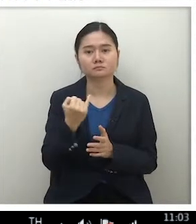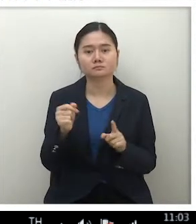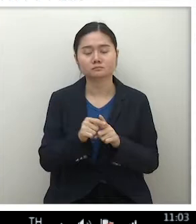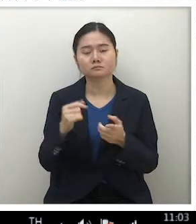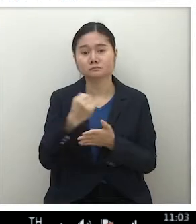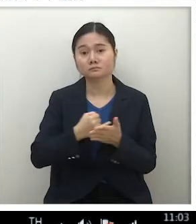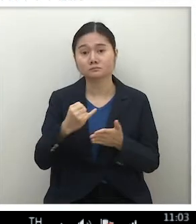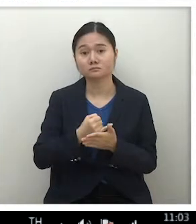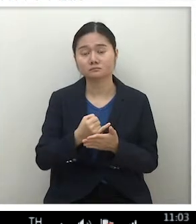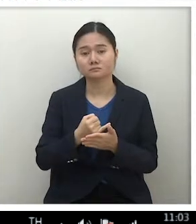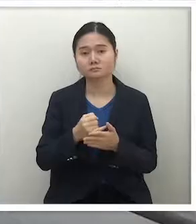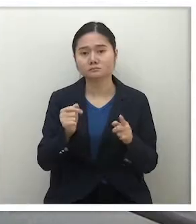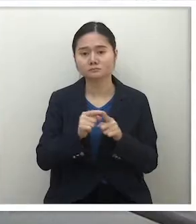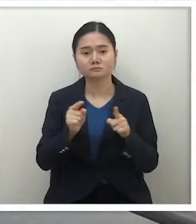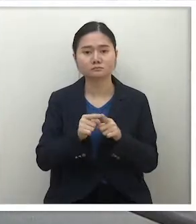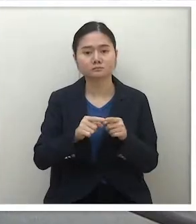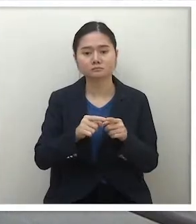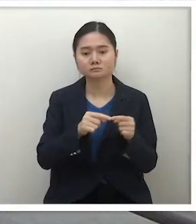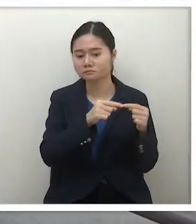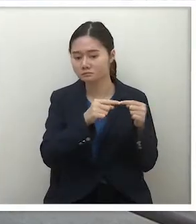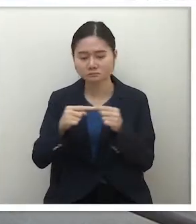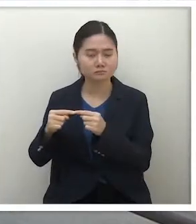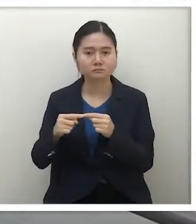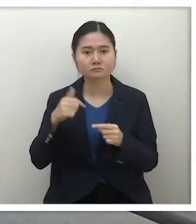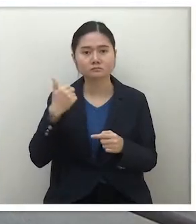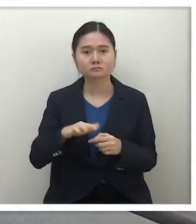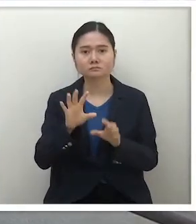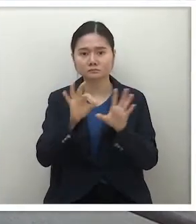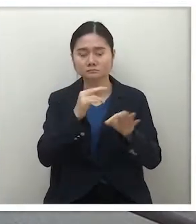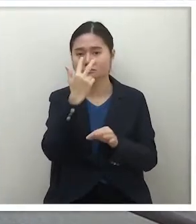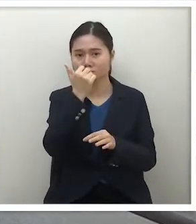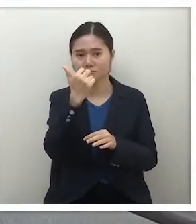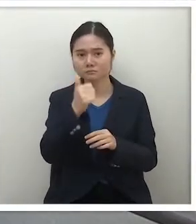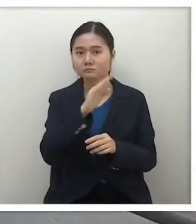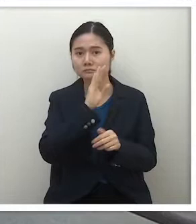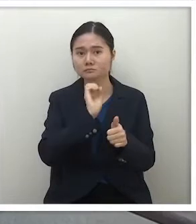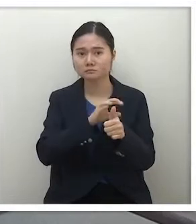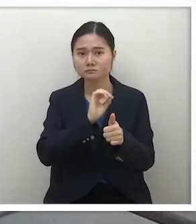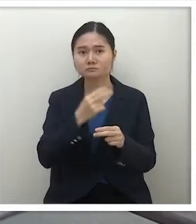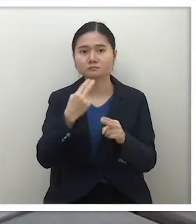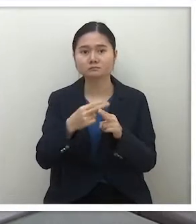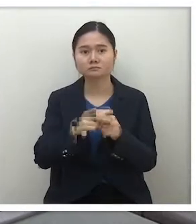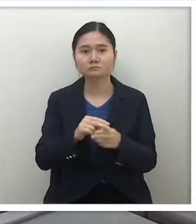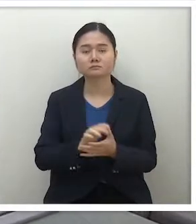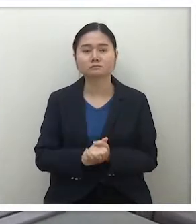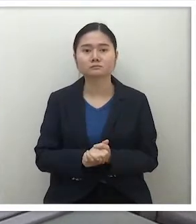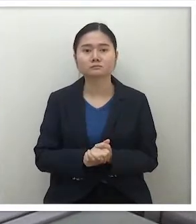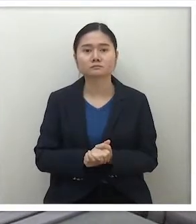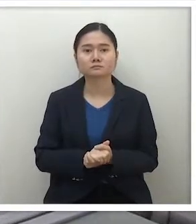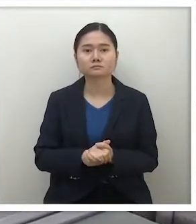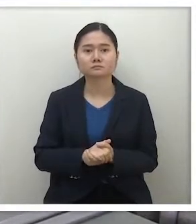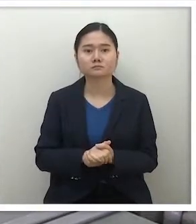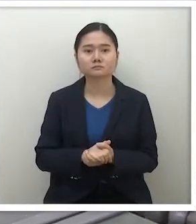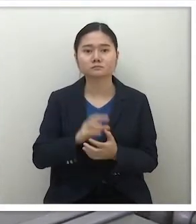เขียนไม่สมูทอ่ะเพราะฉะนั้นก็เลือกให้ดีถ้าจะให้แนะนำก็จะเป็นยี่ห้อ Wacom นะครับซึ่ง